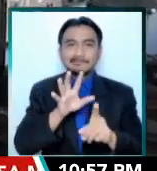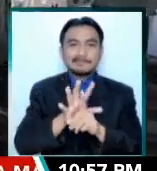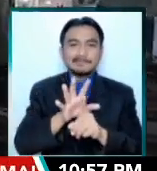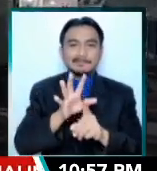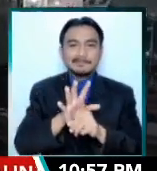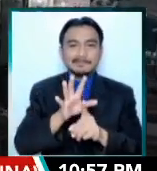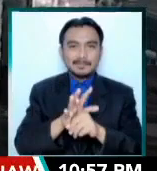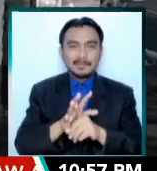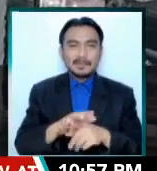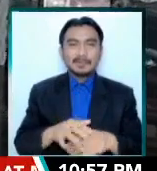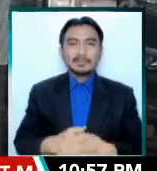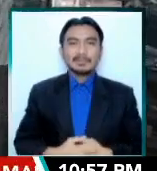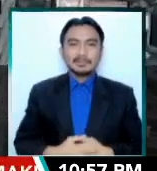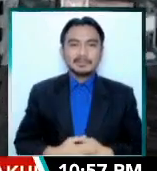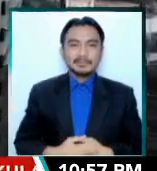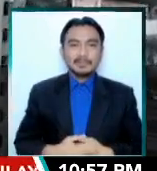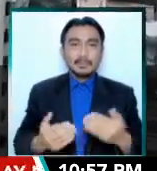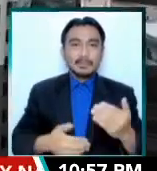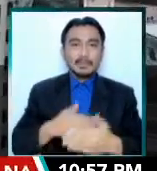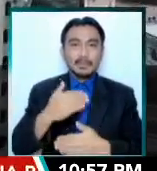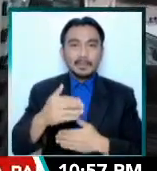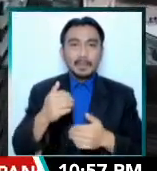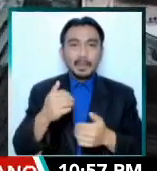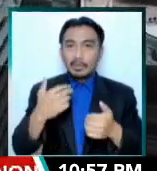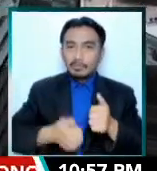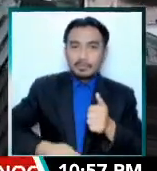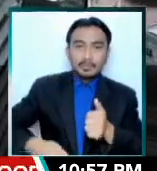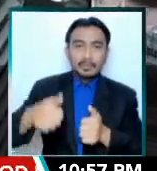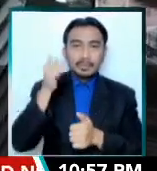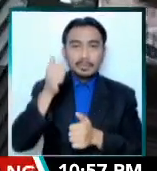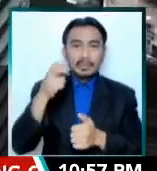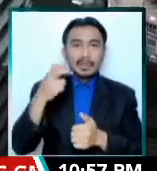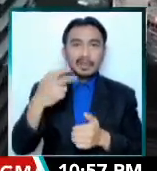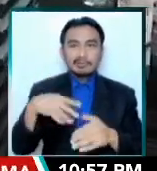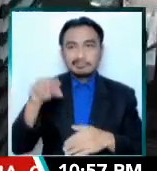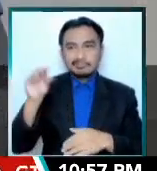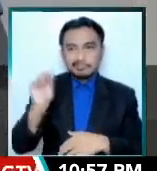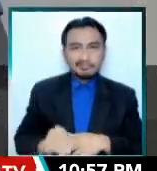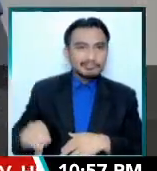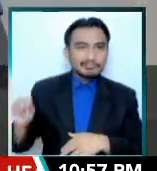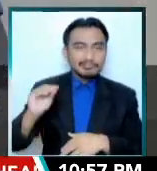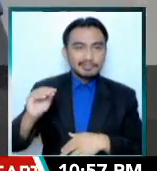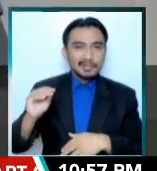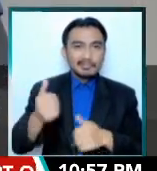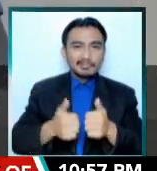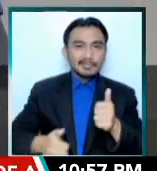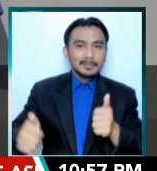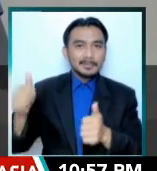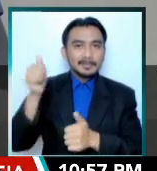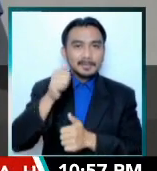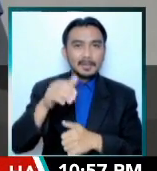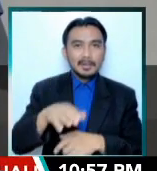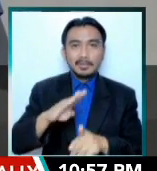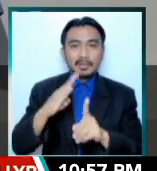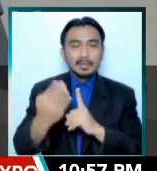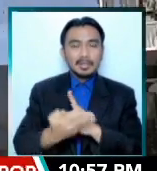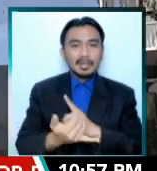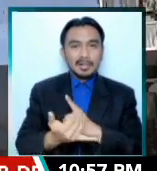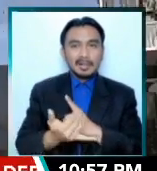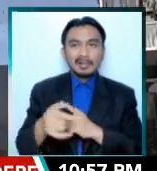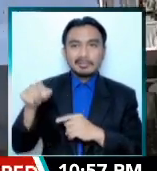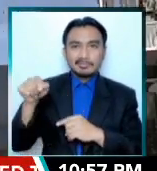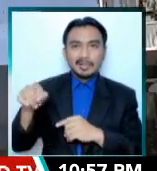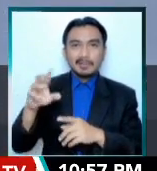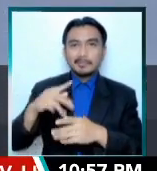2021. Panalo rin sa ratings ang FM stations na Barangay FM 93.5 sa Iloilo at Barangay FM